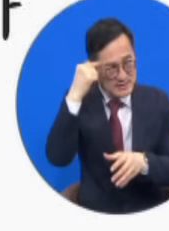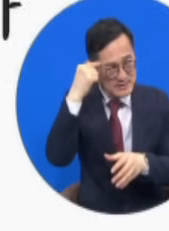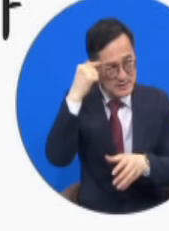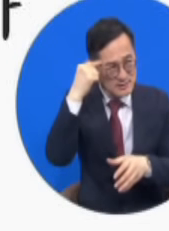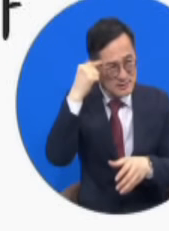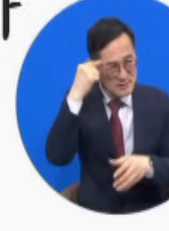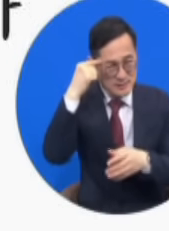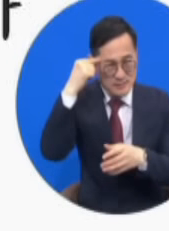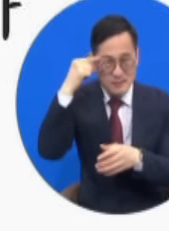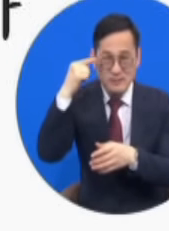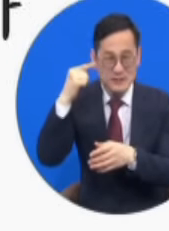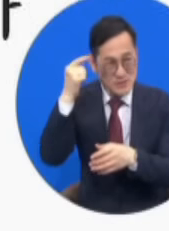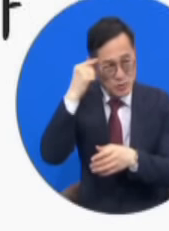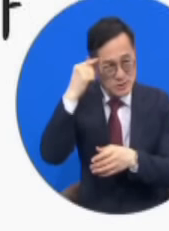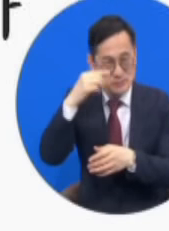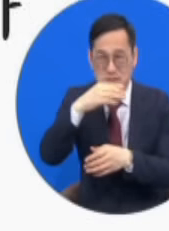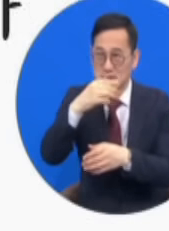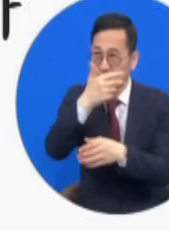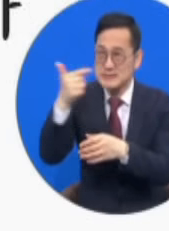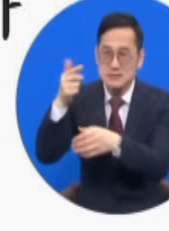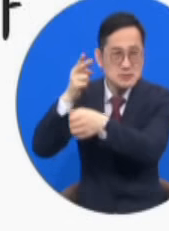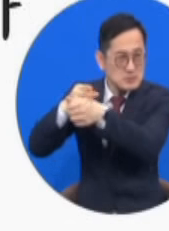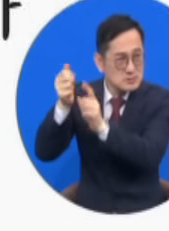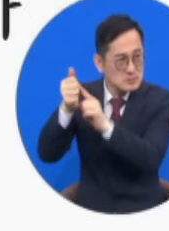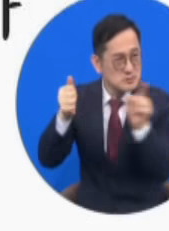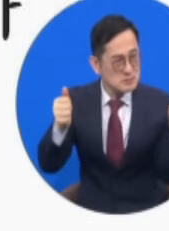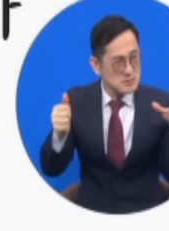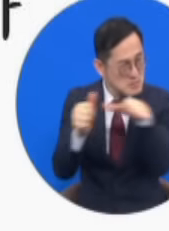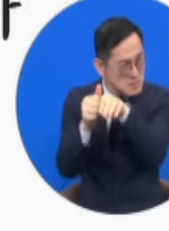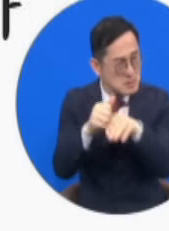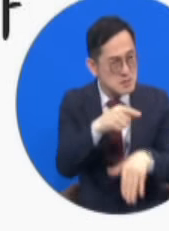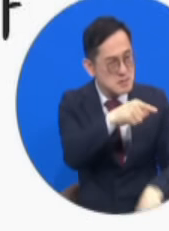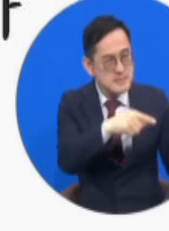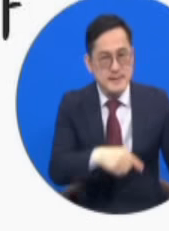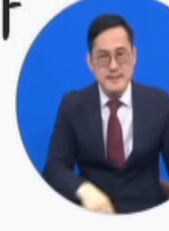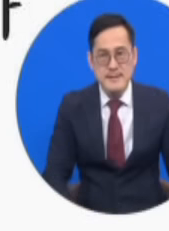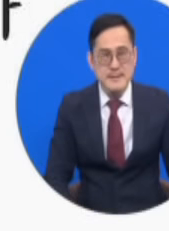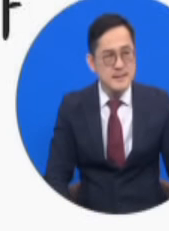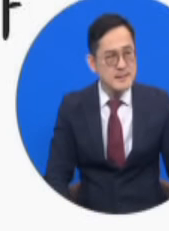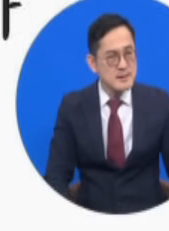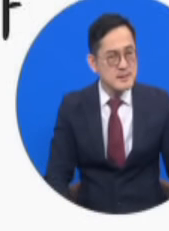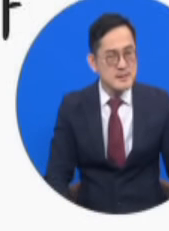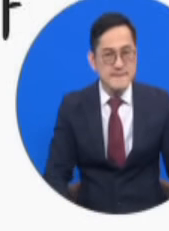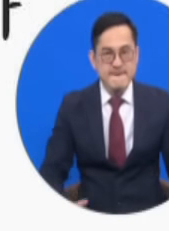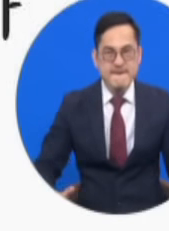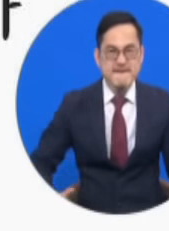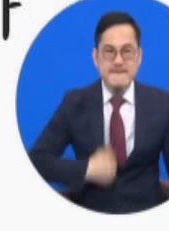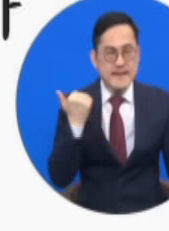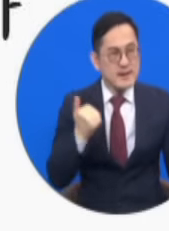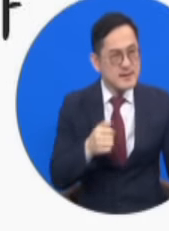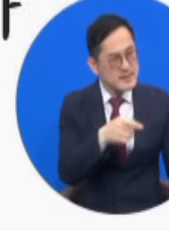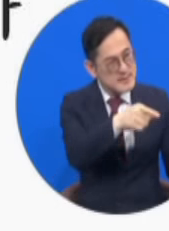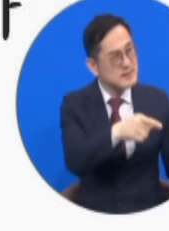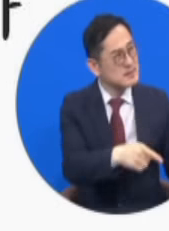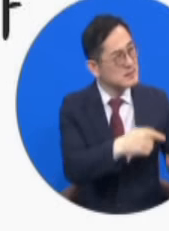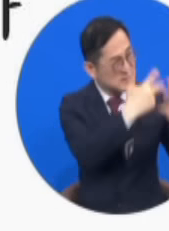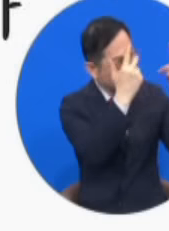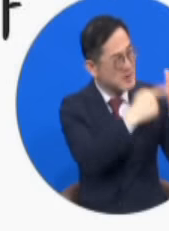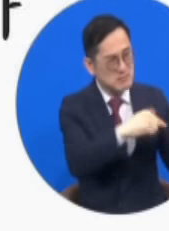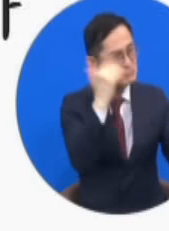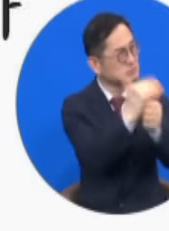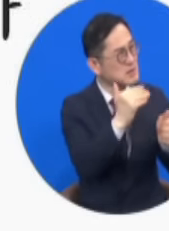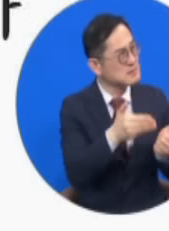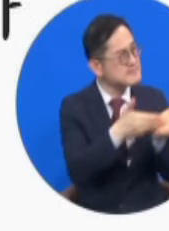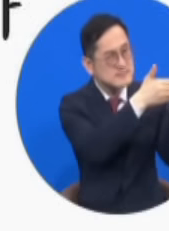모독하는 언어폭력이다. 고향이 퇴계 선생과 같은 이재명 대표가 수수방관하지 않기를 즉시 사퇴시켜라 라는 얘기가